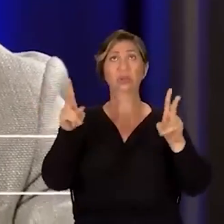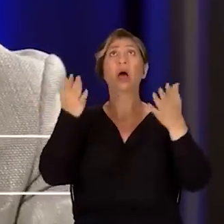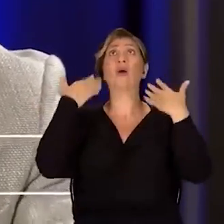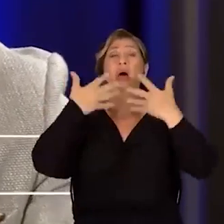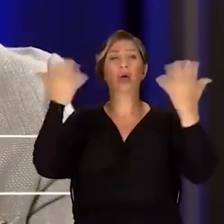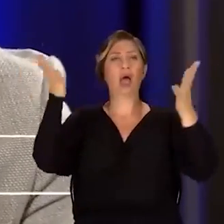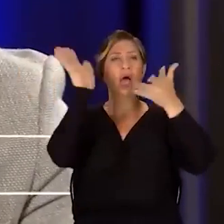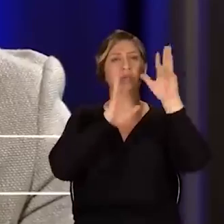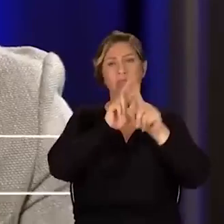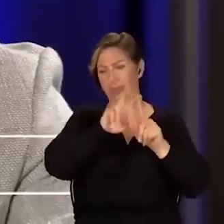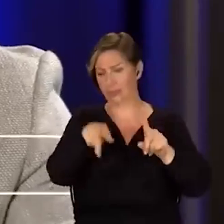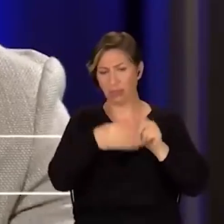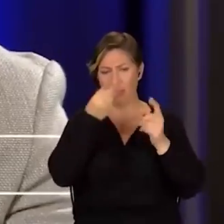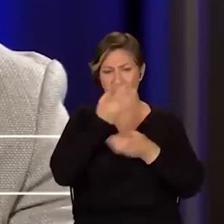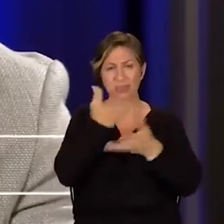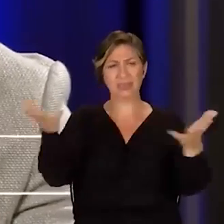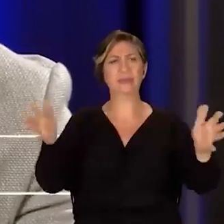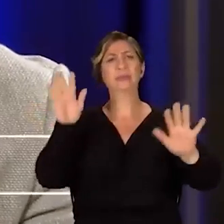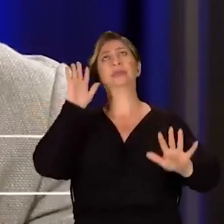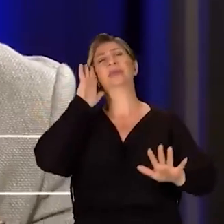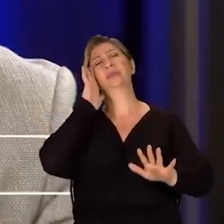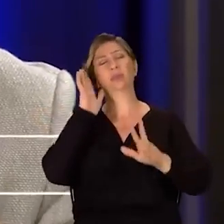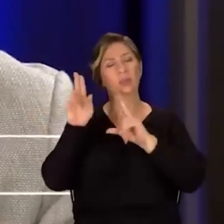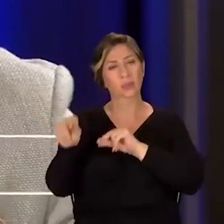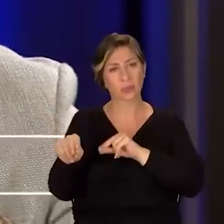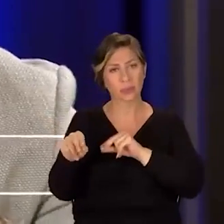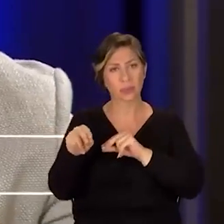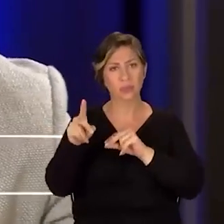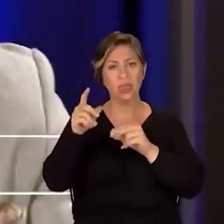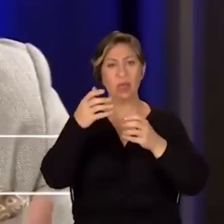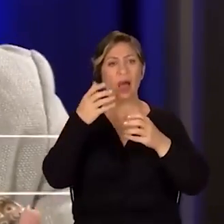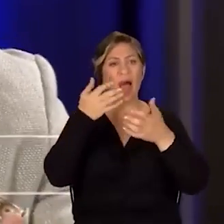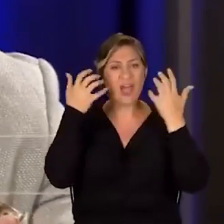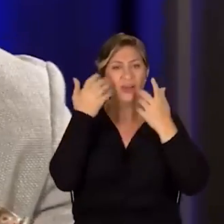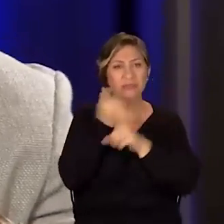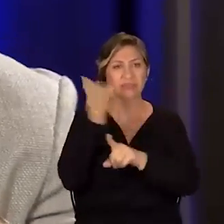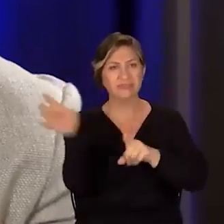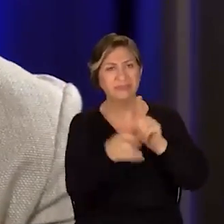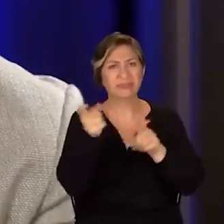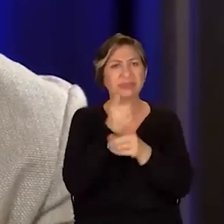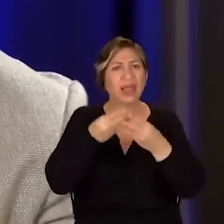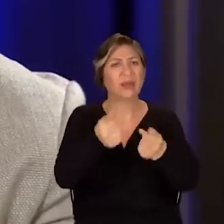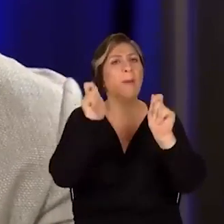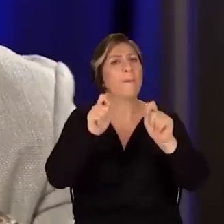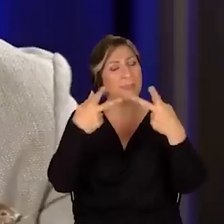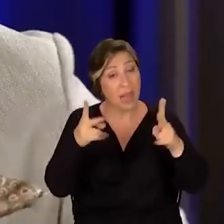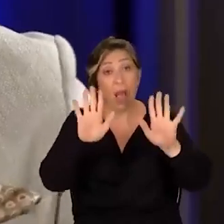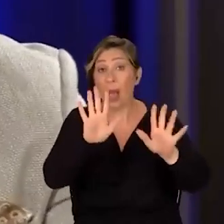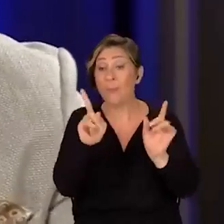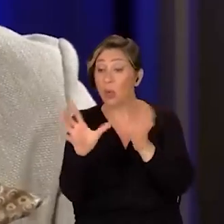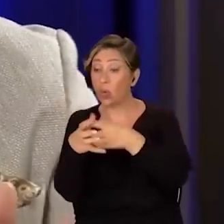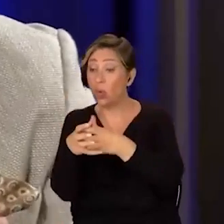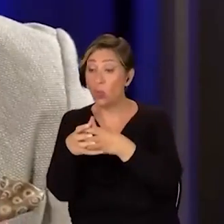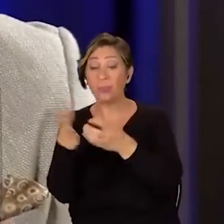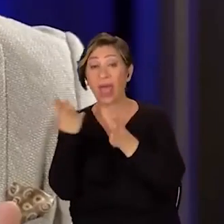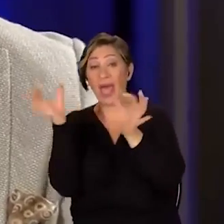artık ağaçlardan inmişsiniz. Savaklarda yaşarken orada ne yapıyor? Yırtıcılar gelip sizi yok edebilir. Şimdi ne olması gerekiyor? Bir grup